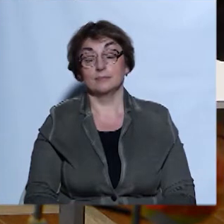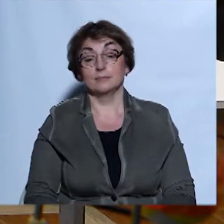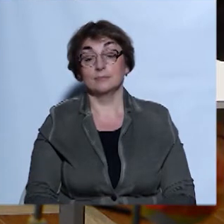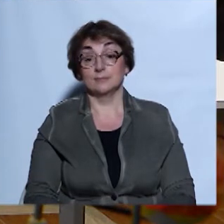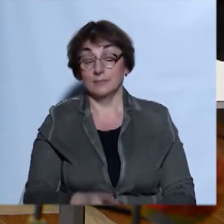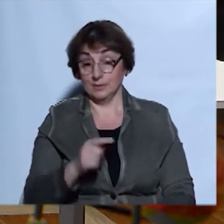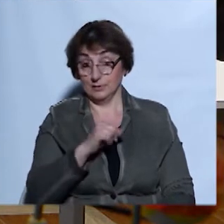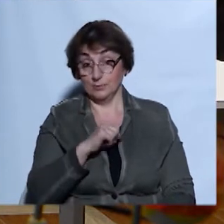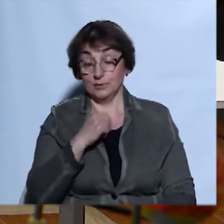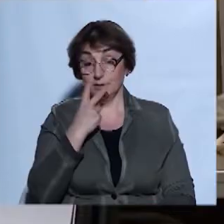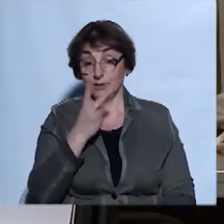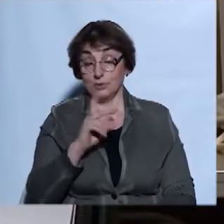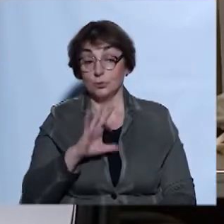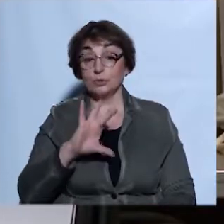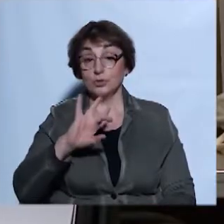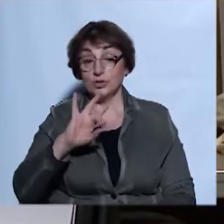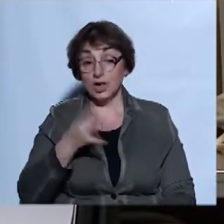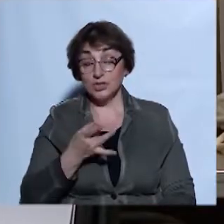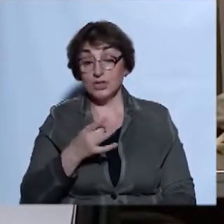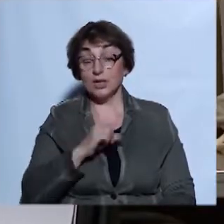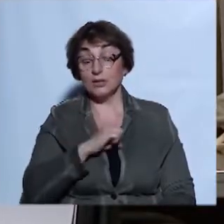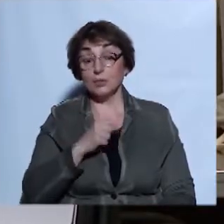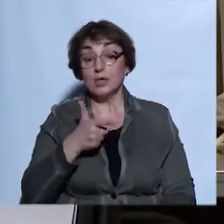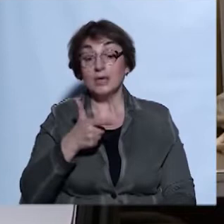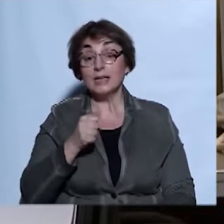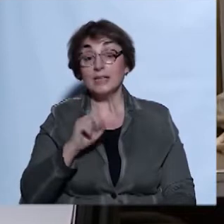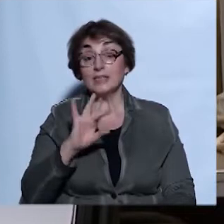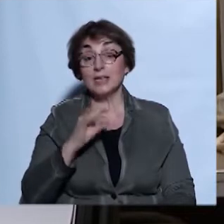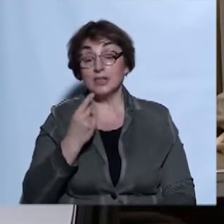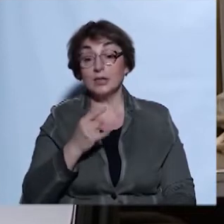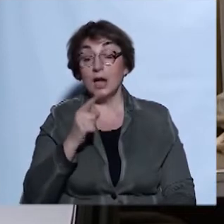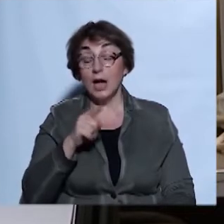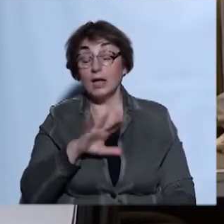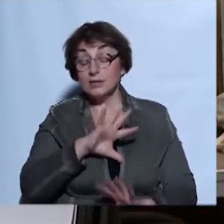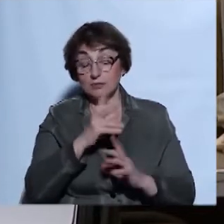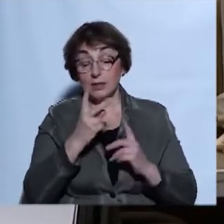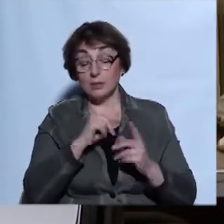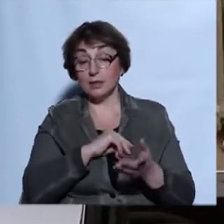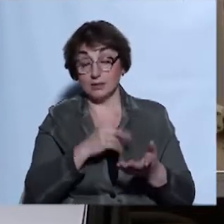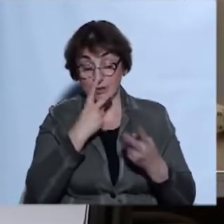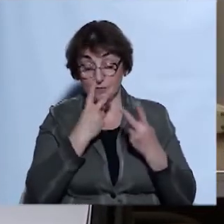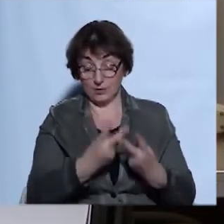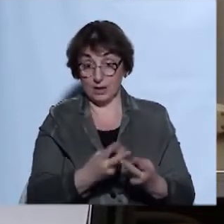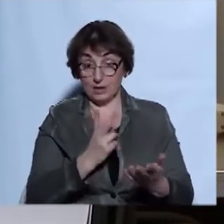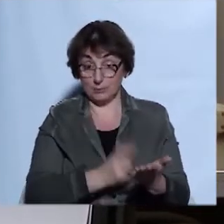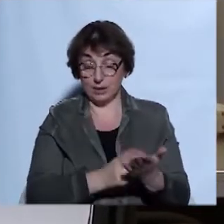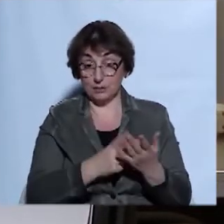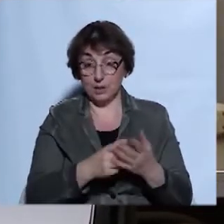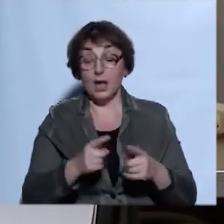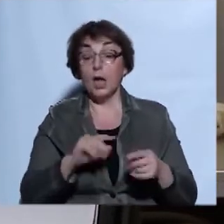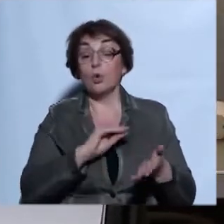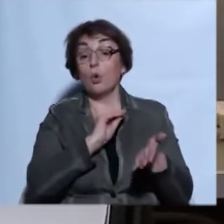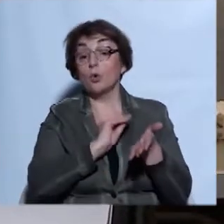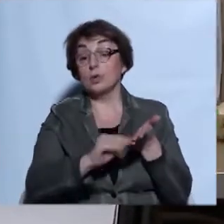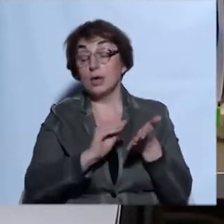ჟანგვას. Აი შეხედეთ, გლიცერინს პლუს კალიუმის პერმანგანატი, მიიღება კალიუმის კარბონატი,